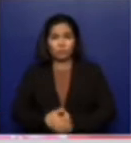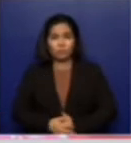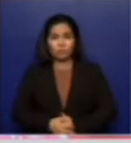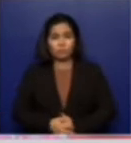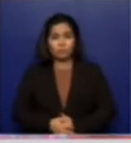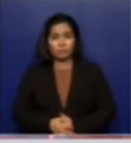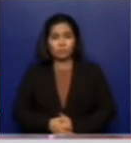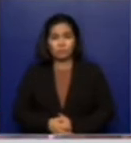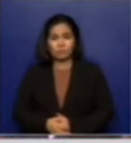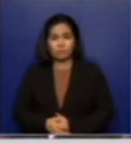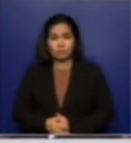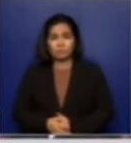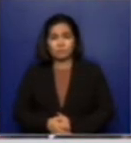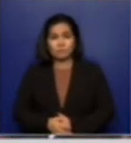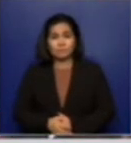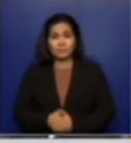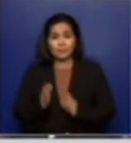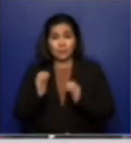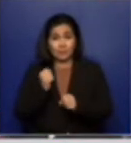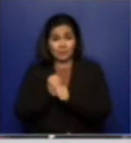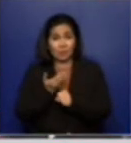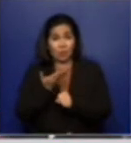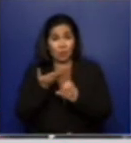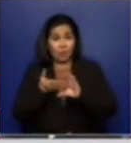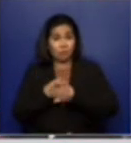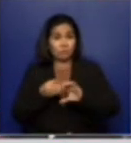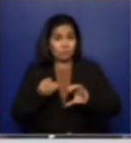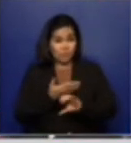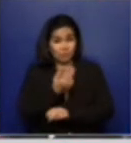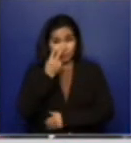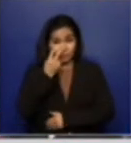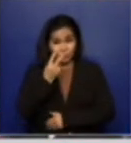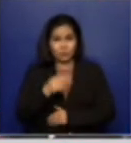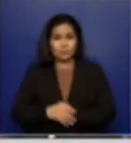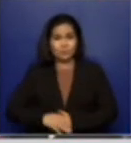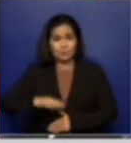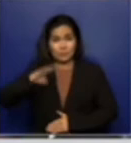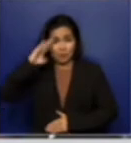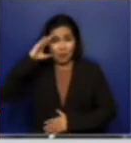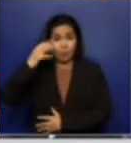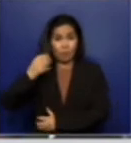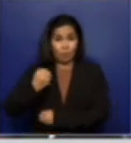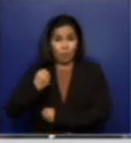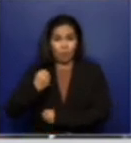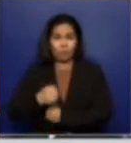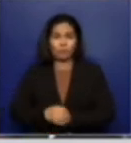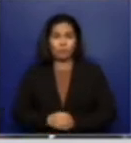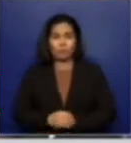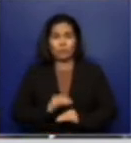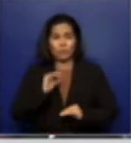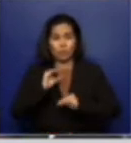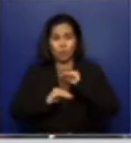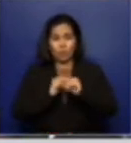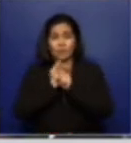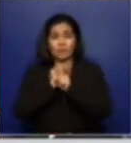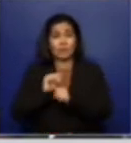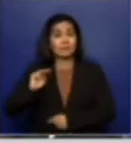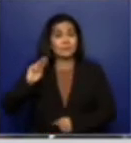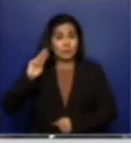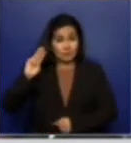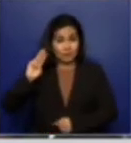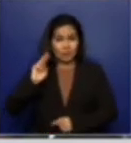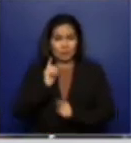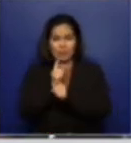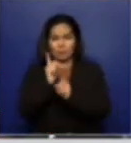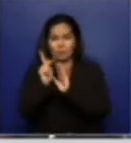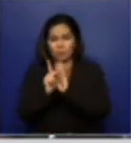จ้าหน้าที่สดนะครับกองทัพบกโครงการที่ผูกพันตามสัญญาและตามมาต